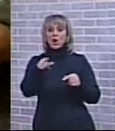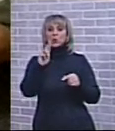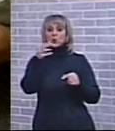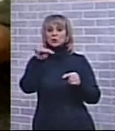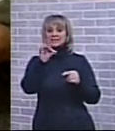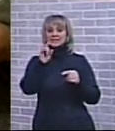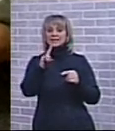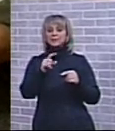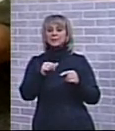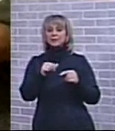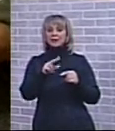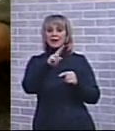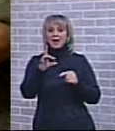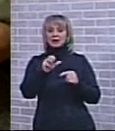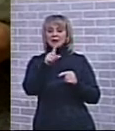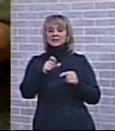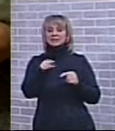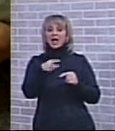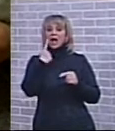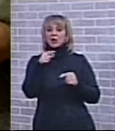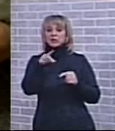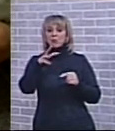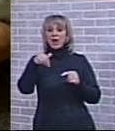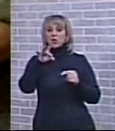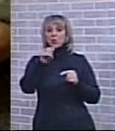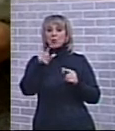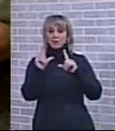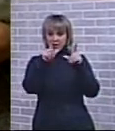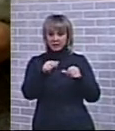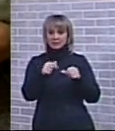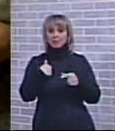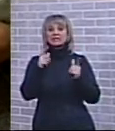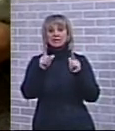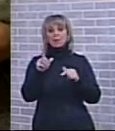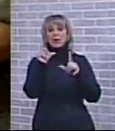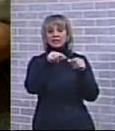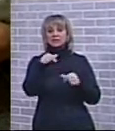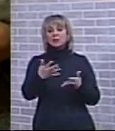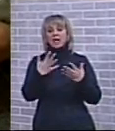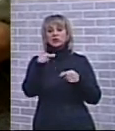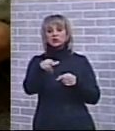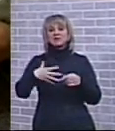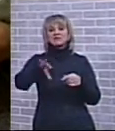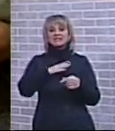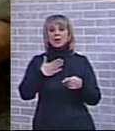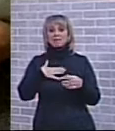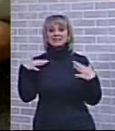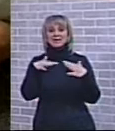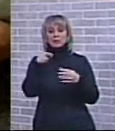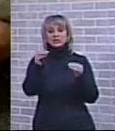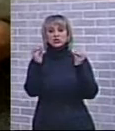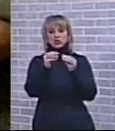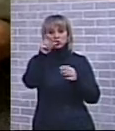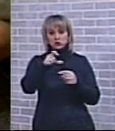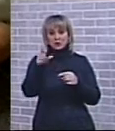курсы. И как раз, и говорит, Мариуполь, поедете? Ну, поедем, конечно. И все мы его то собрали,